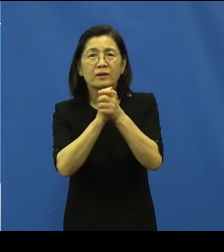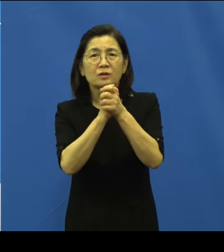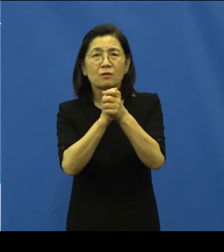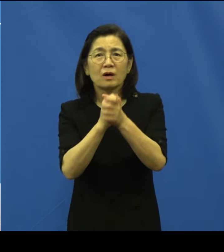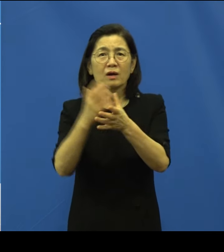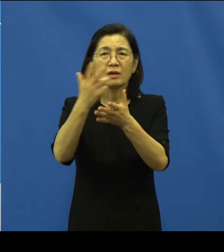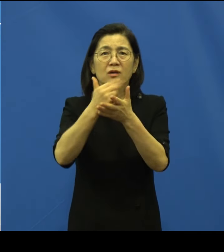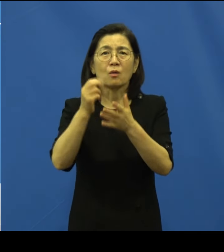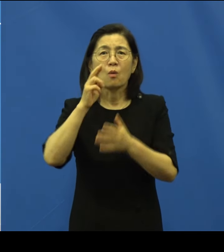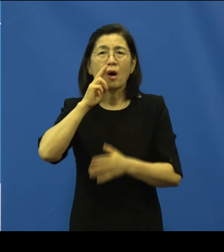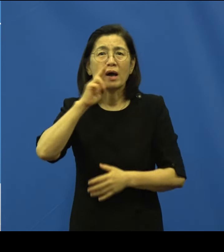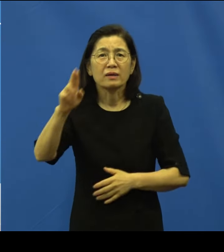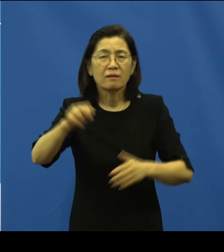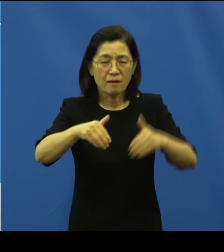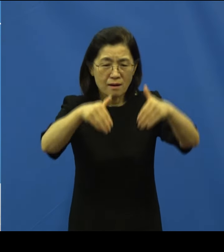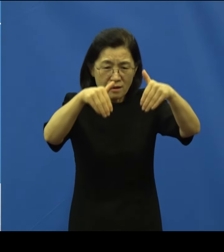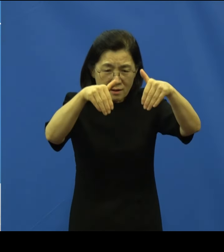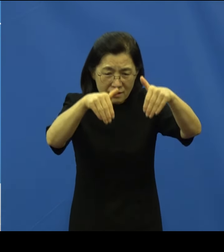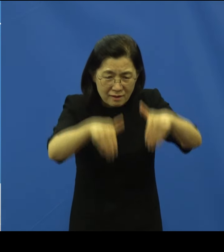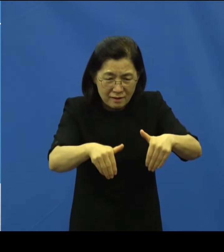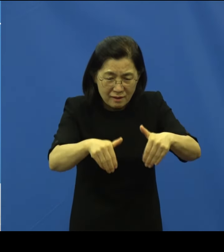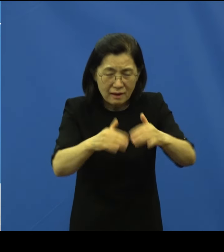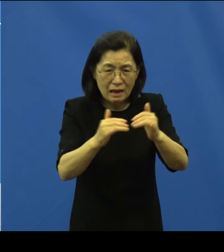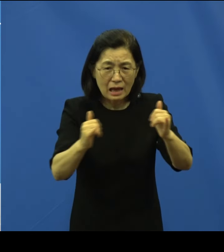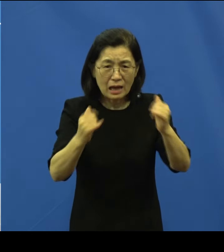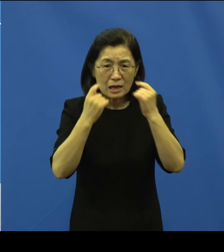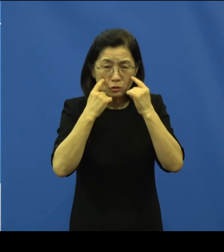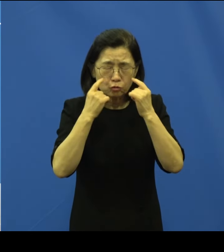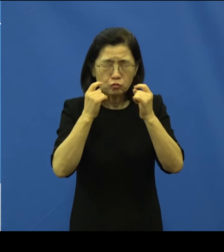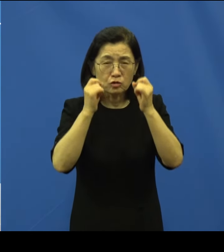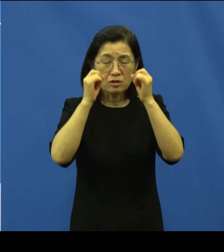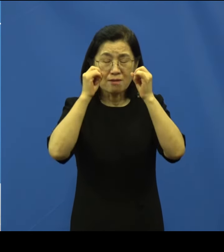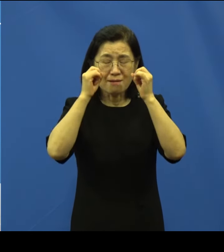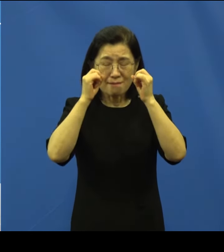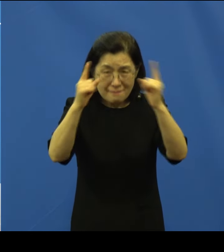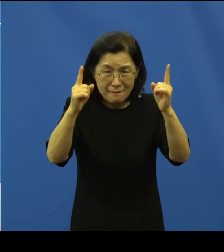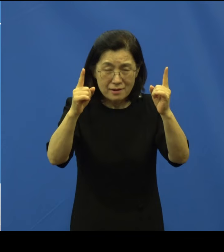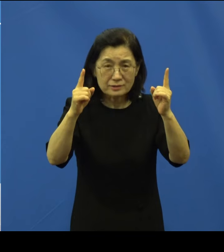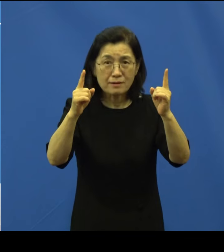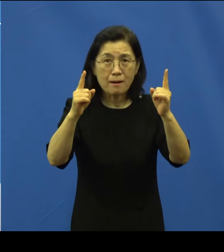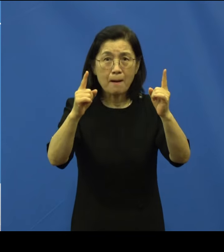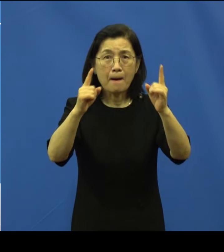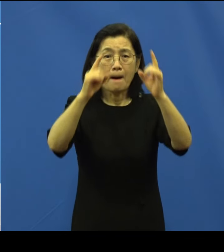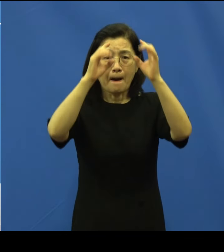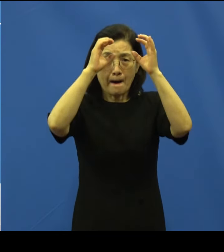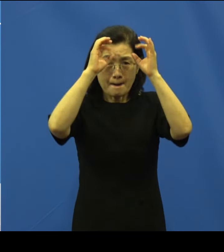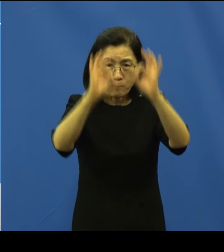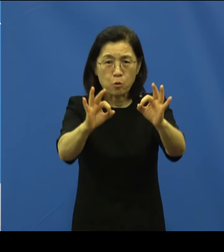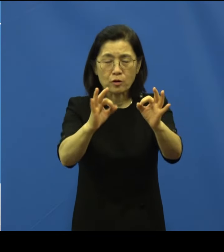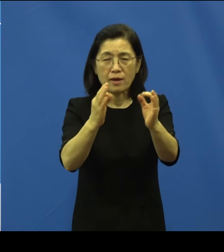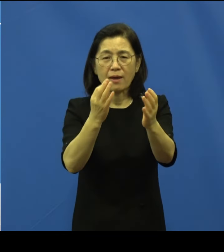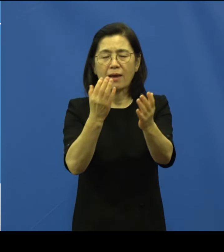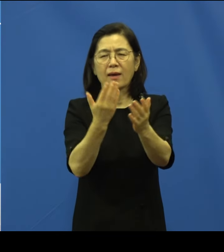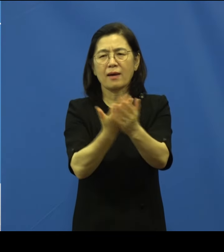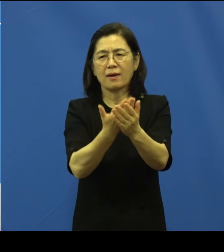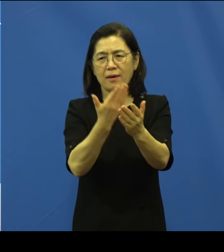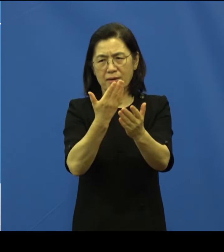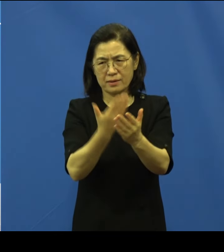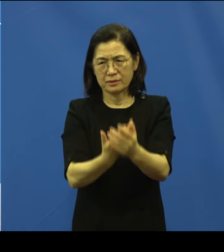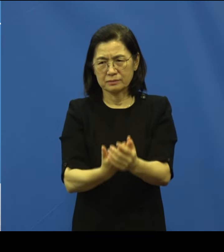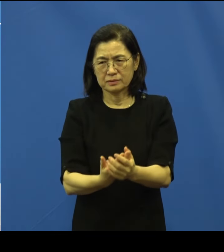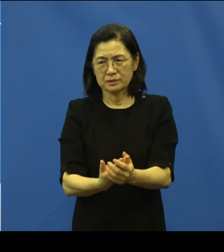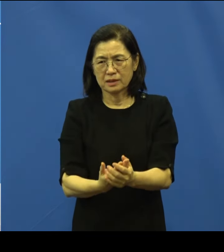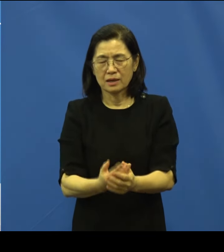여호와여 원하건대 그의 눈을 열어서 보게 하옵소서. Open